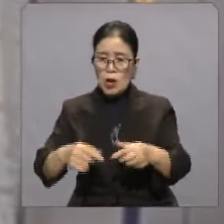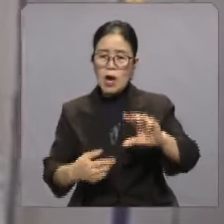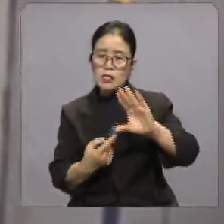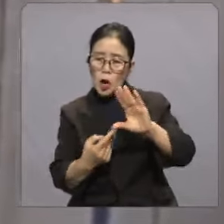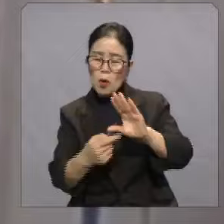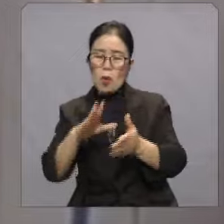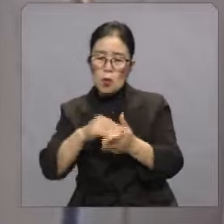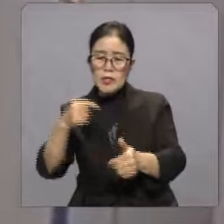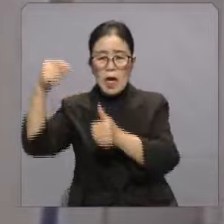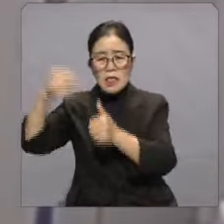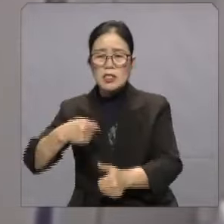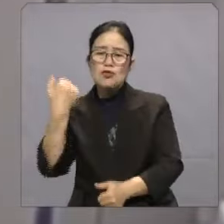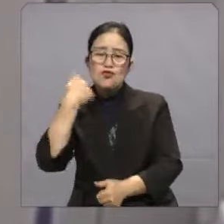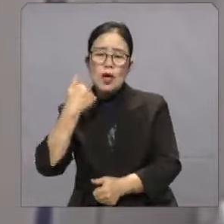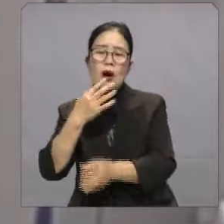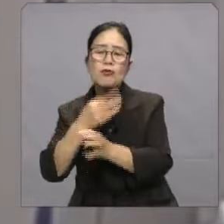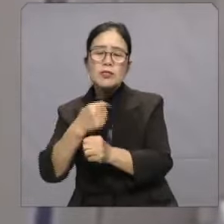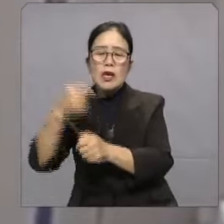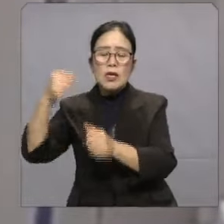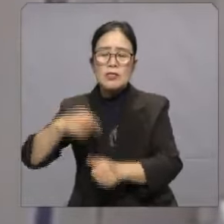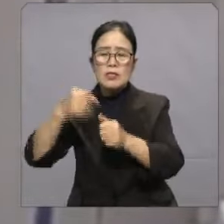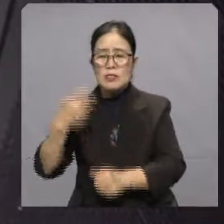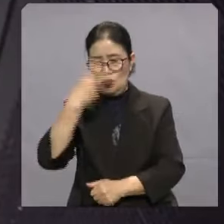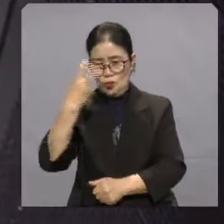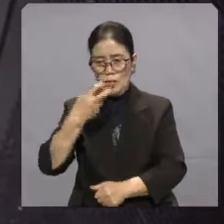지시를 누가 언제 내렸는지 조사할 전망입니다